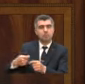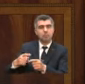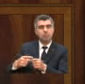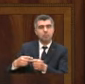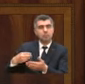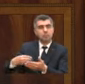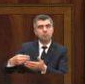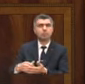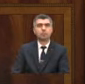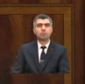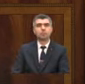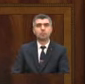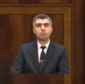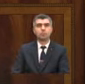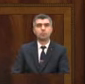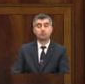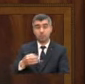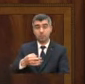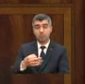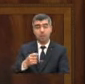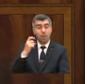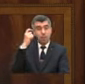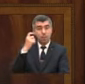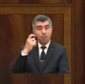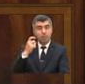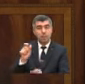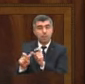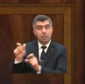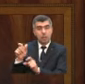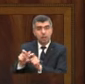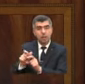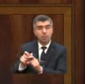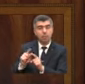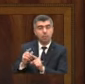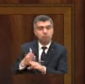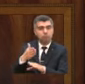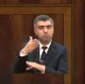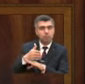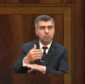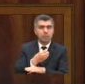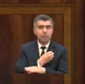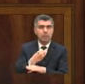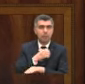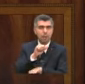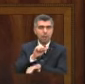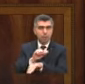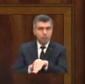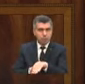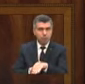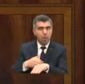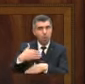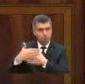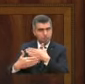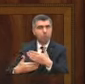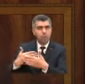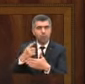الاقساط. فلذلك هذا تخفيف، لان احنا كنفكروا في هاد المهنيين حتى هما باش يولجوا التغطيه الصحيه باش تكون عندهم من بعد التقاعد في مرحله